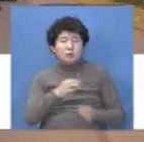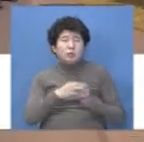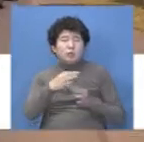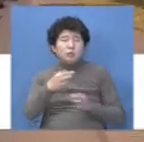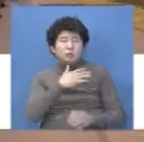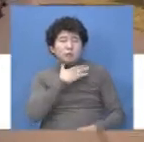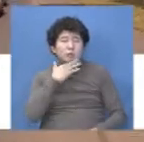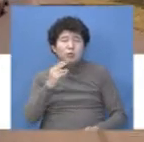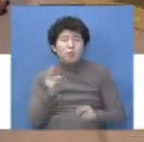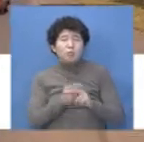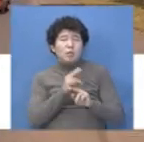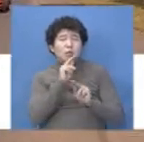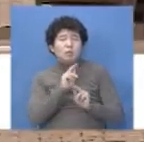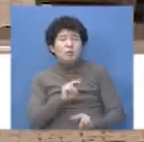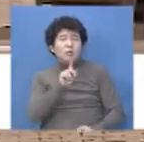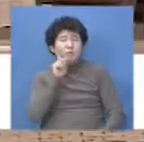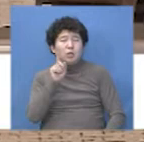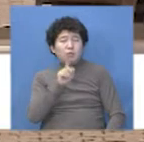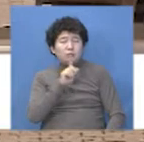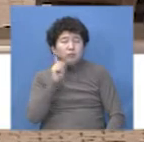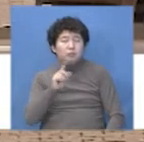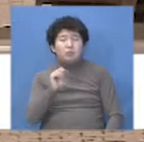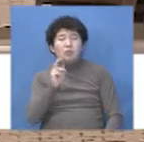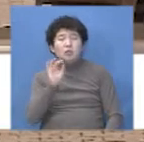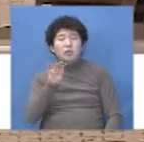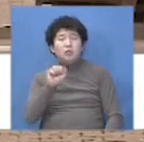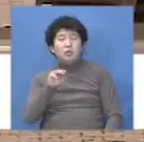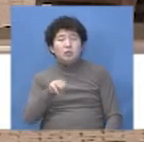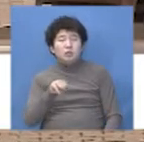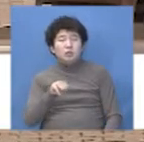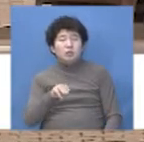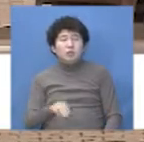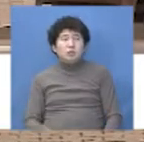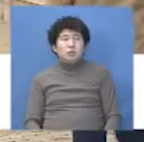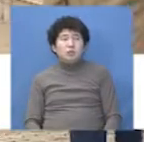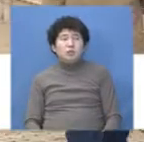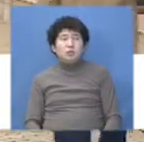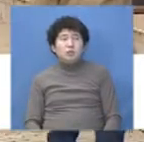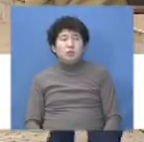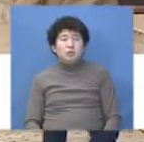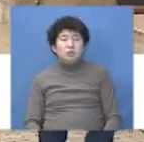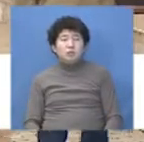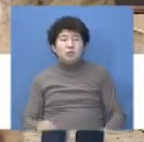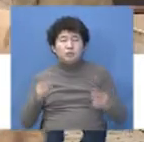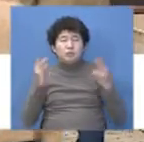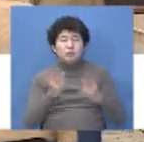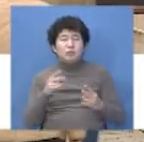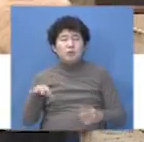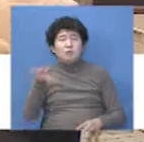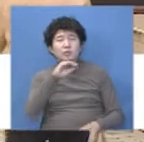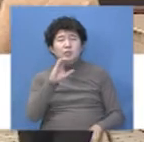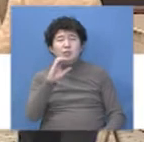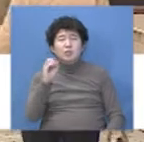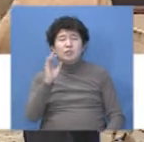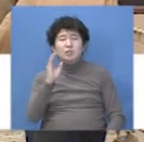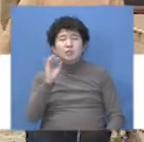молодежи. Глава правительства поручил акиматам взять на контроль вопросы обучения и трудоустройства молодежи. Необходимо цифровизировать все сервисы